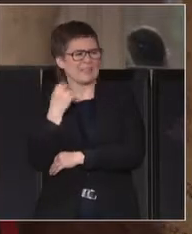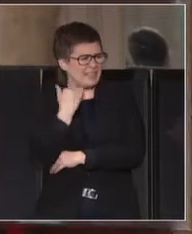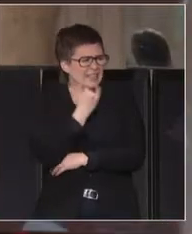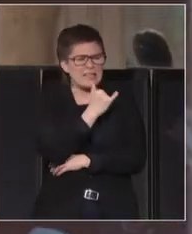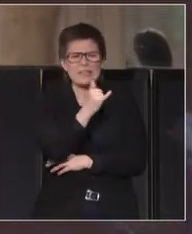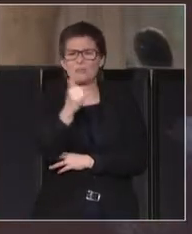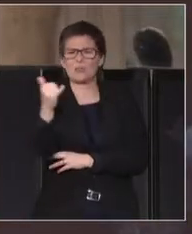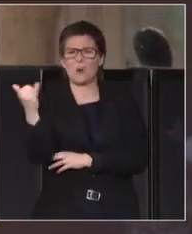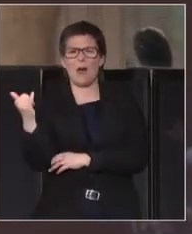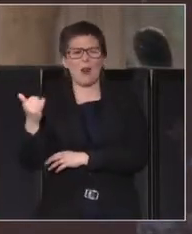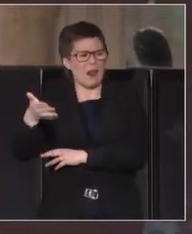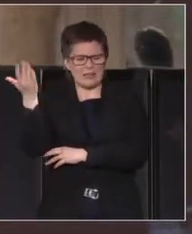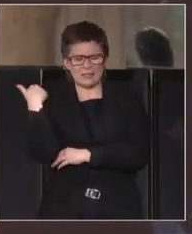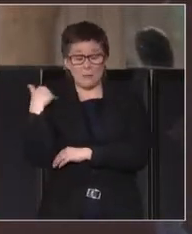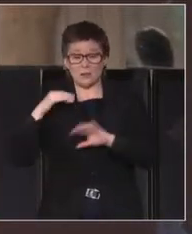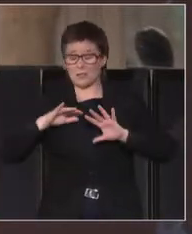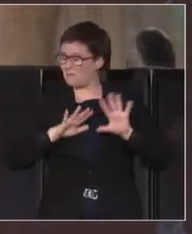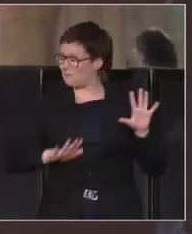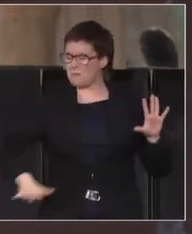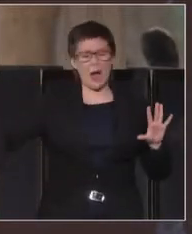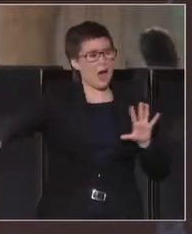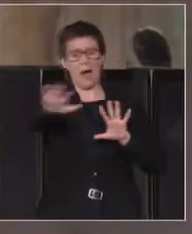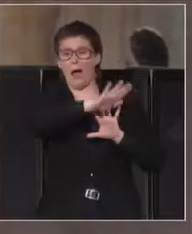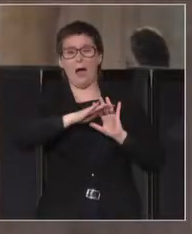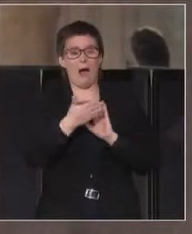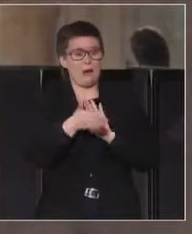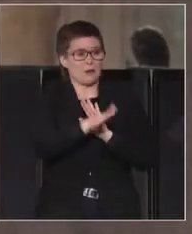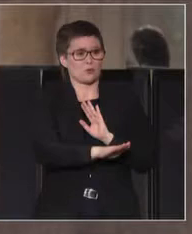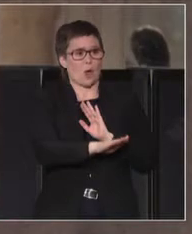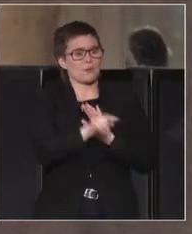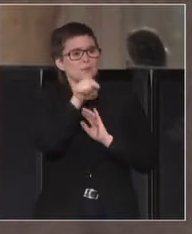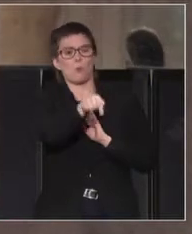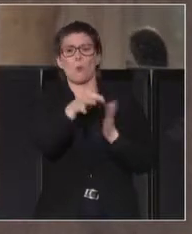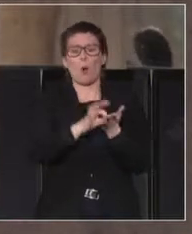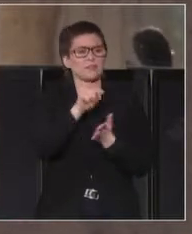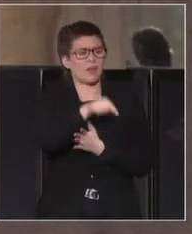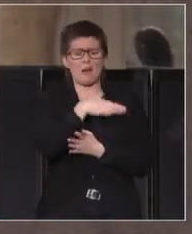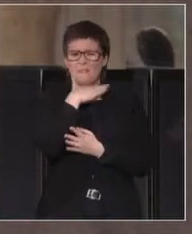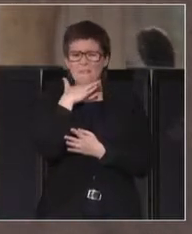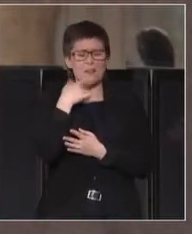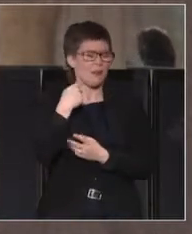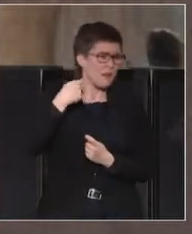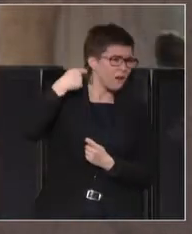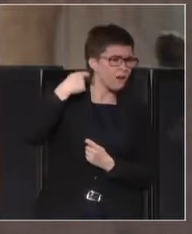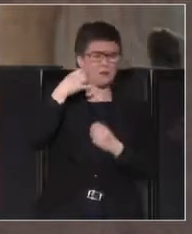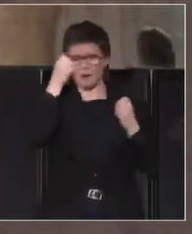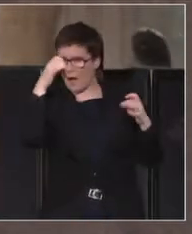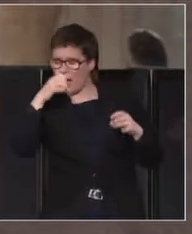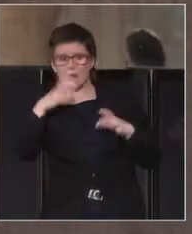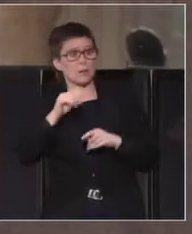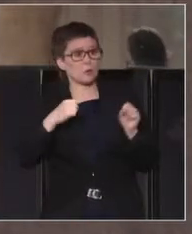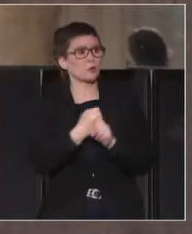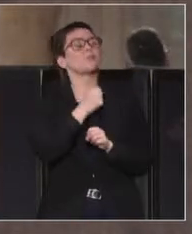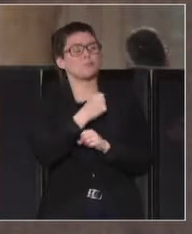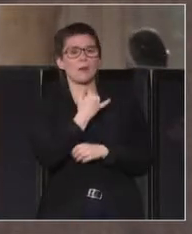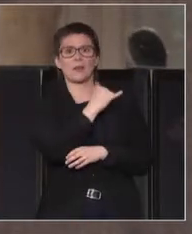sich trotz der Kollektivvernichtung, die diesen Ort kennzeichnet, bewahrt hat. Die Buchstaben alleine lassen nicht